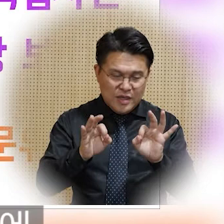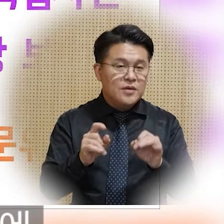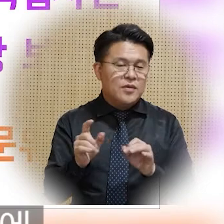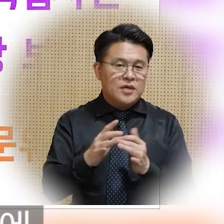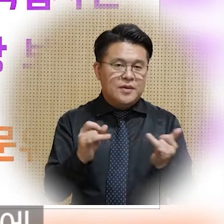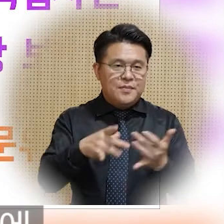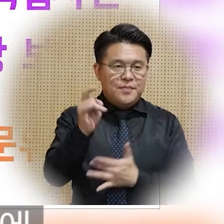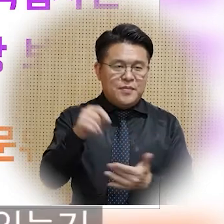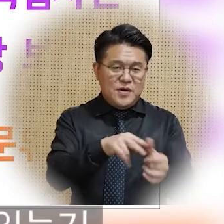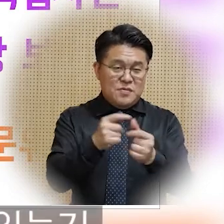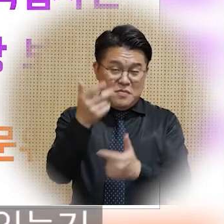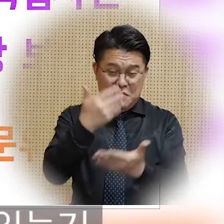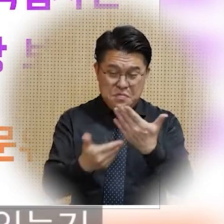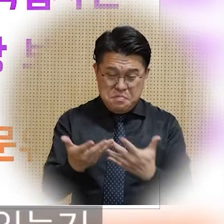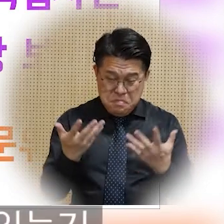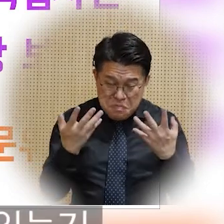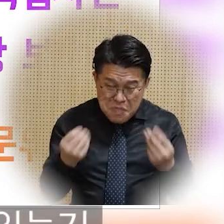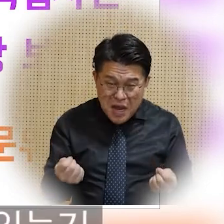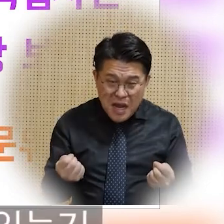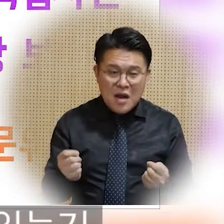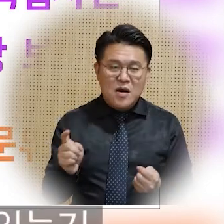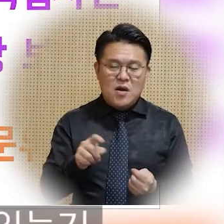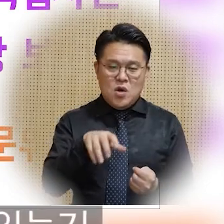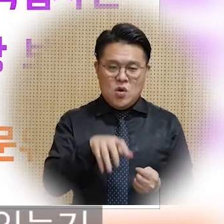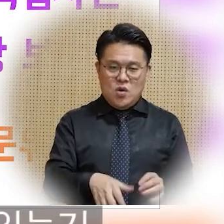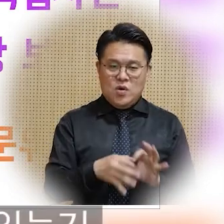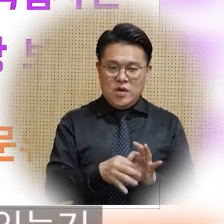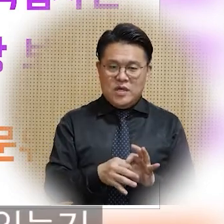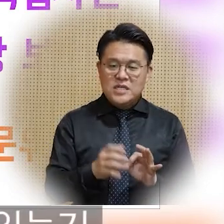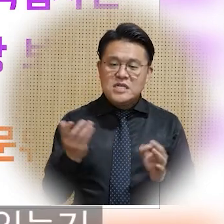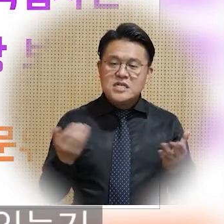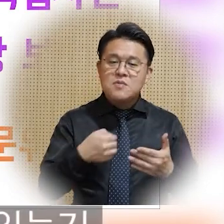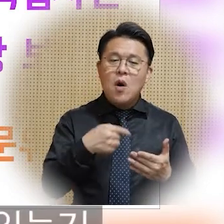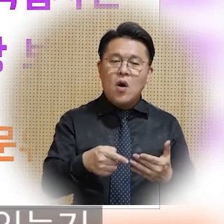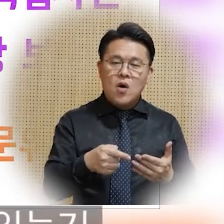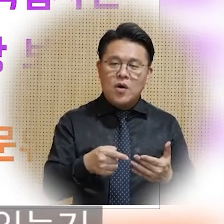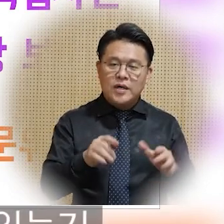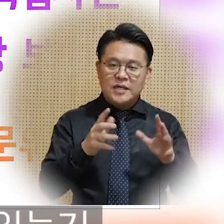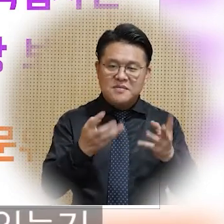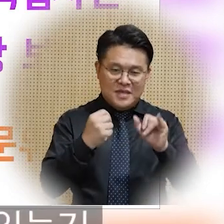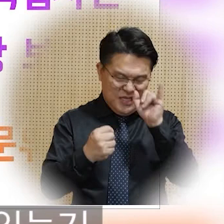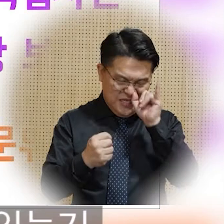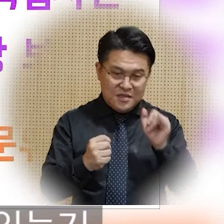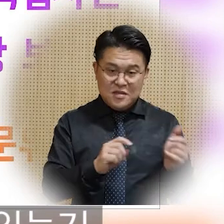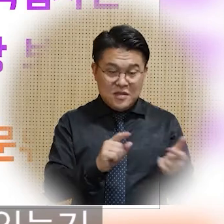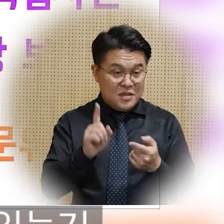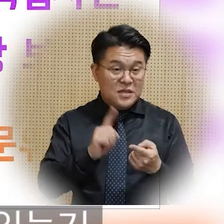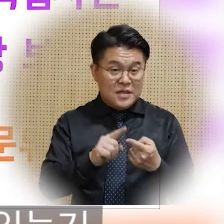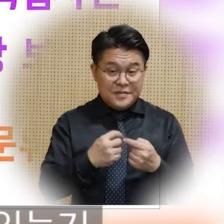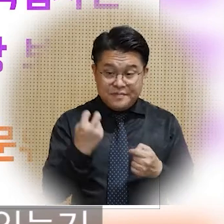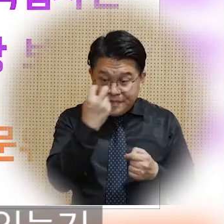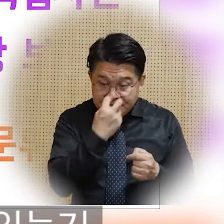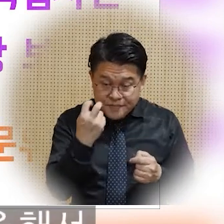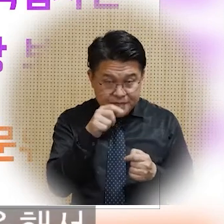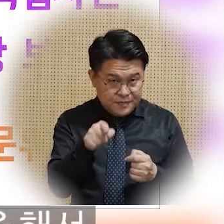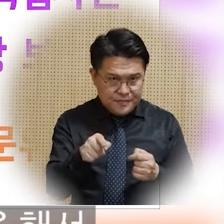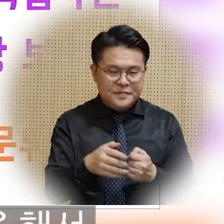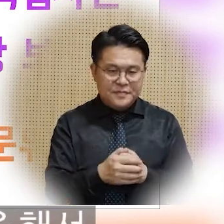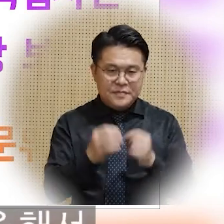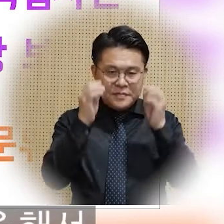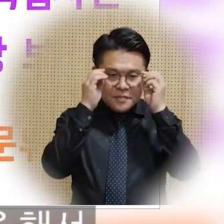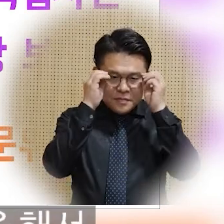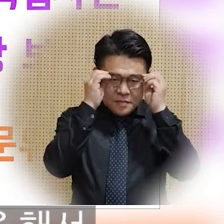이제 올라와 있기 때문에 그 해당 지역에 어떤 직군들이 지금 현재 많이 좀 활성화가 되어 있는지,